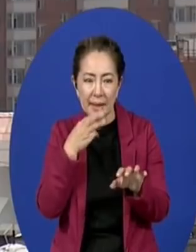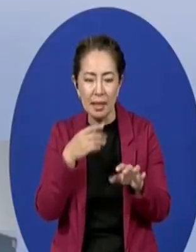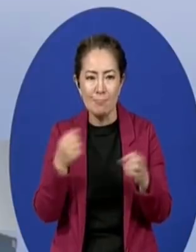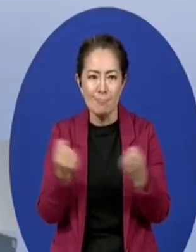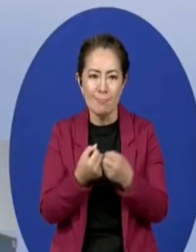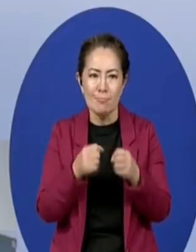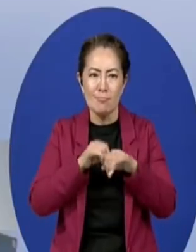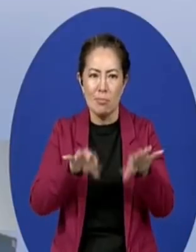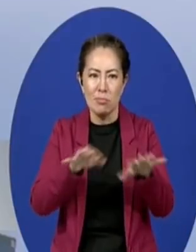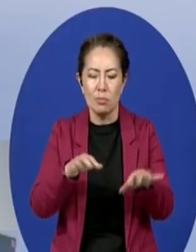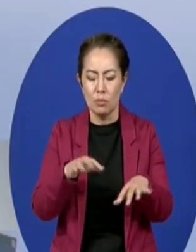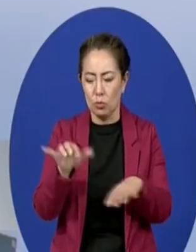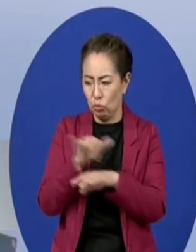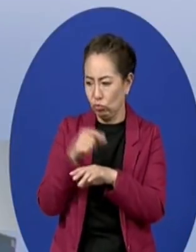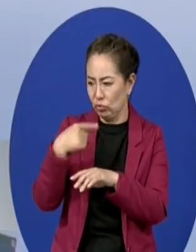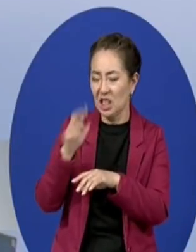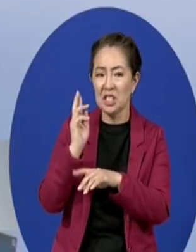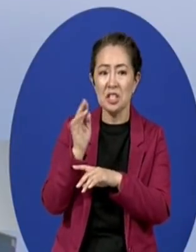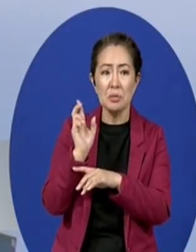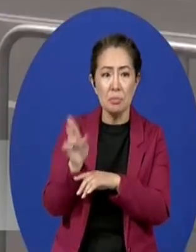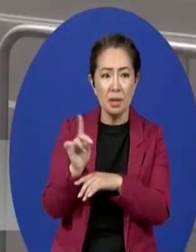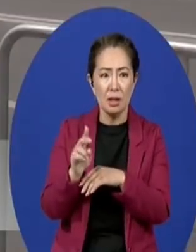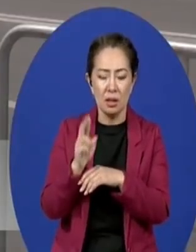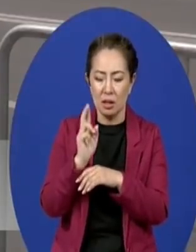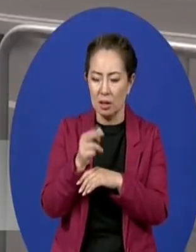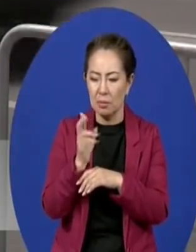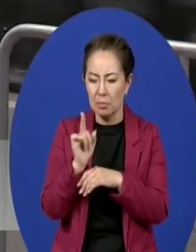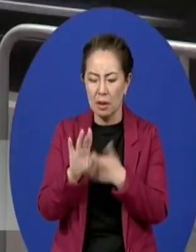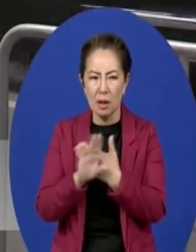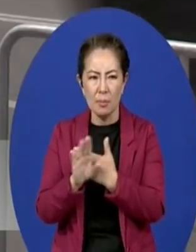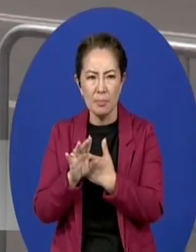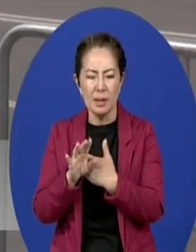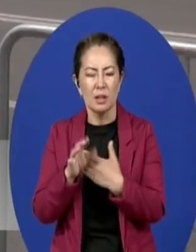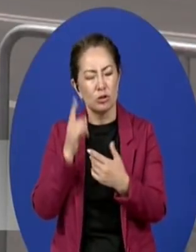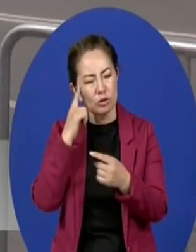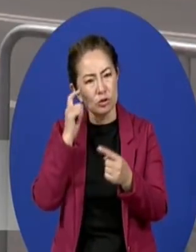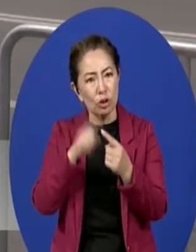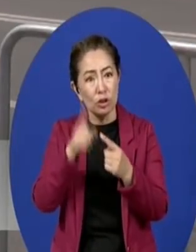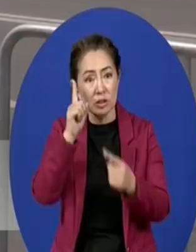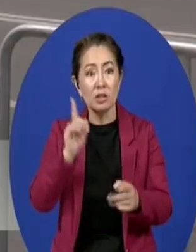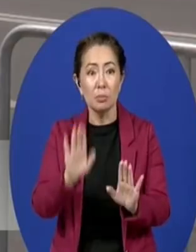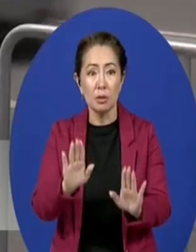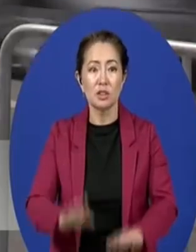нүүлэх болж улс орнууд кибер аюулгүй байдлыг сахиулах, хамгаалах тэргүүн зорилт тавьж байна.